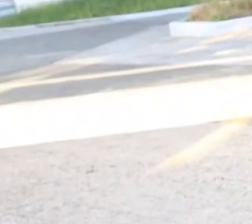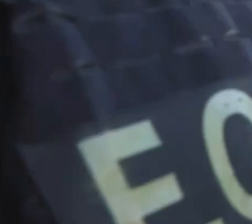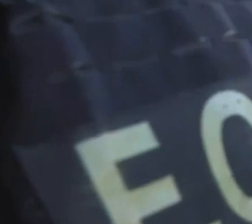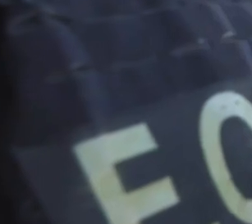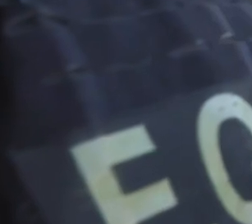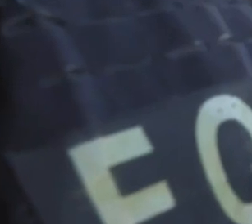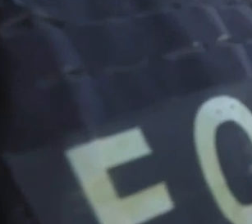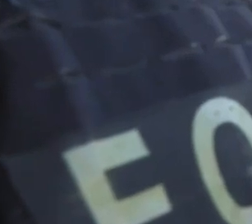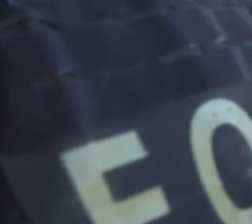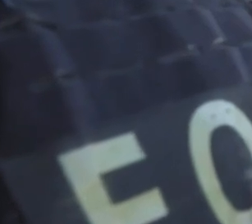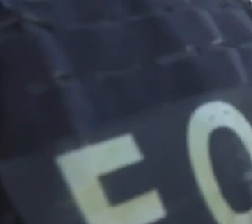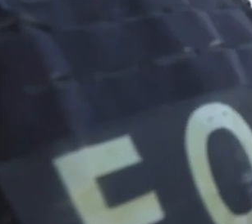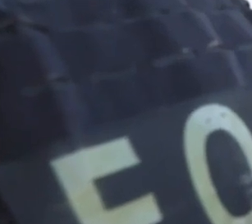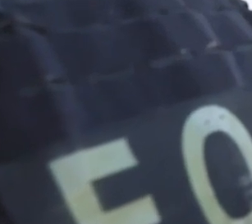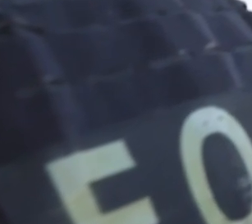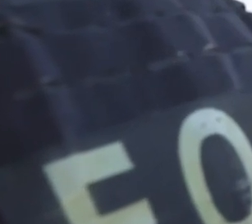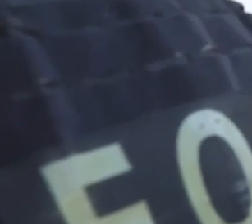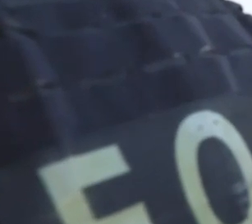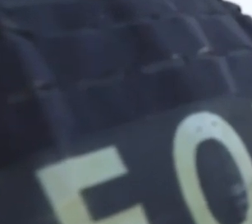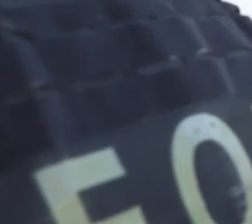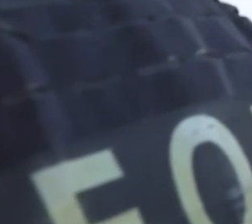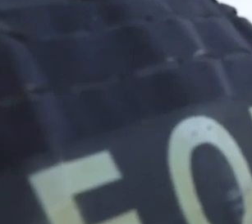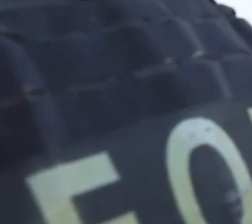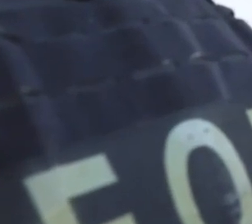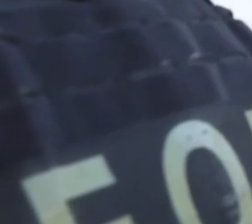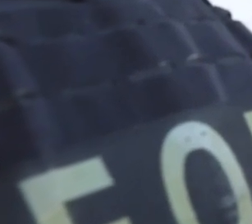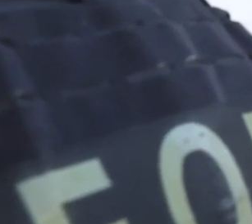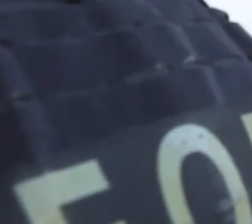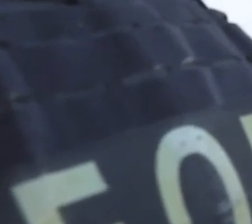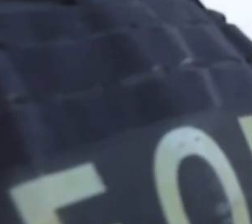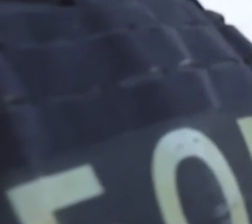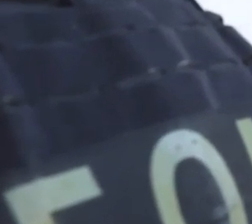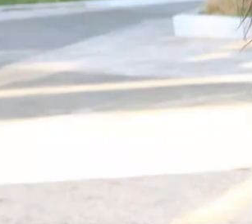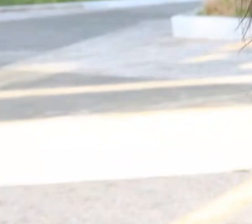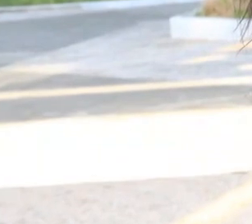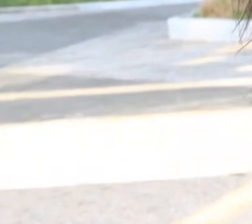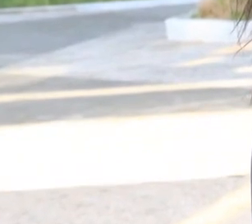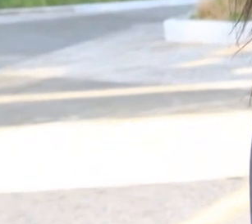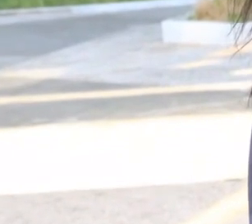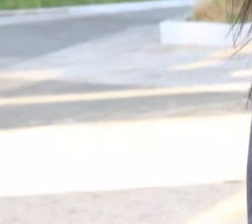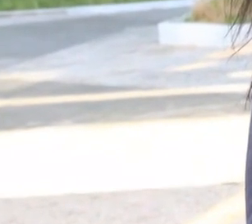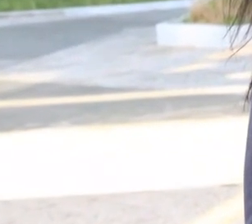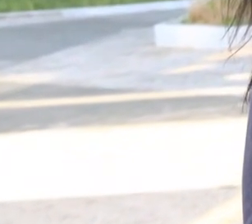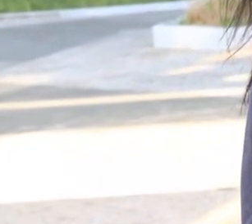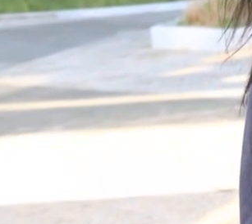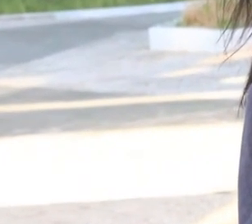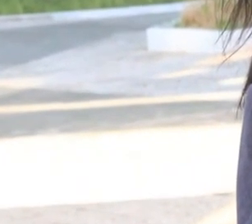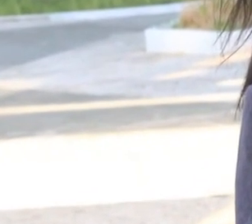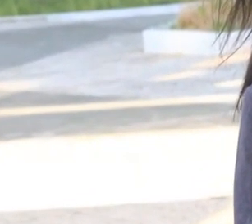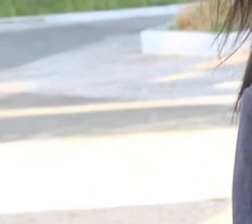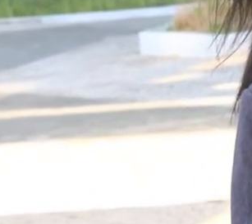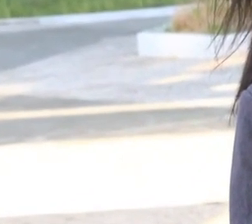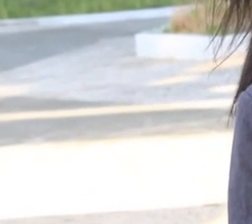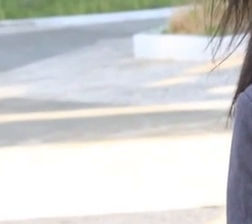μάλλον να δούμε την άννα πρώτα άννα καλησπέρα για πες μας λίγο τι έγινε σήμερα στο δικαστήριο σε αυτή την πραγματικά γεμάτη